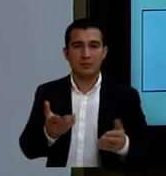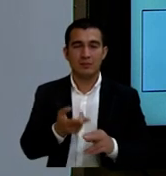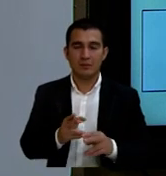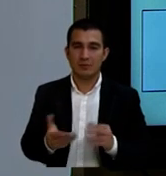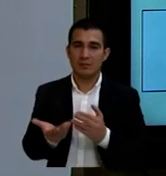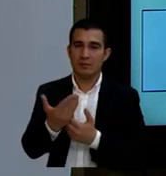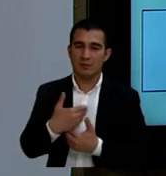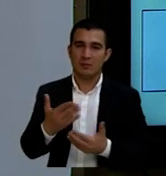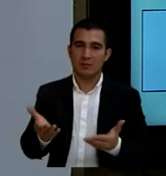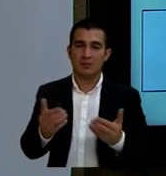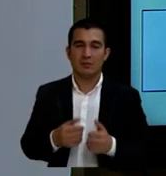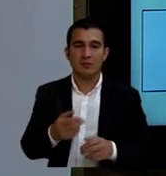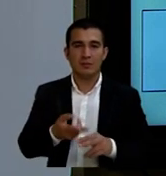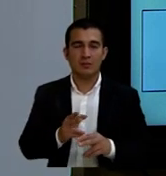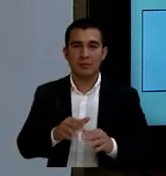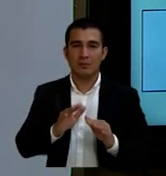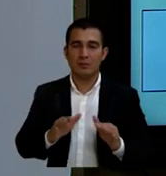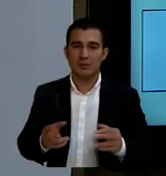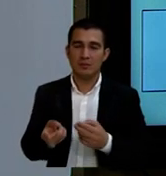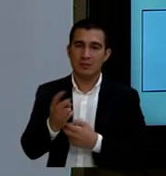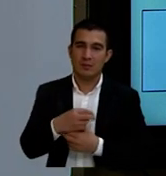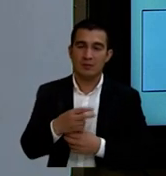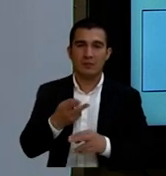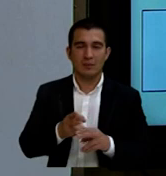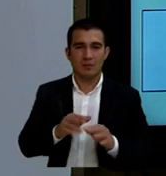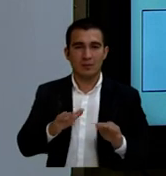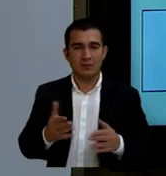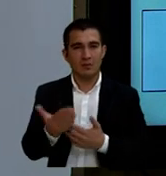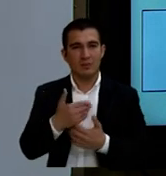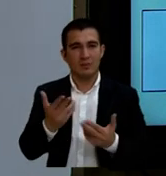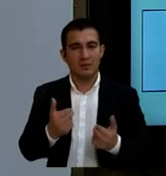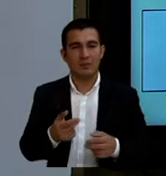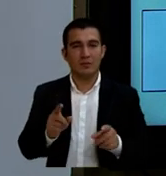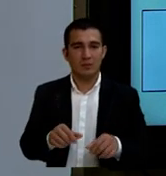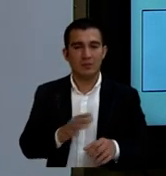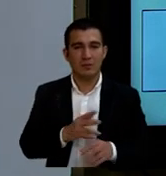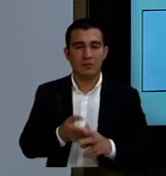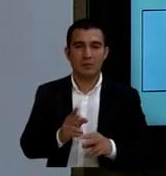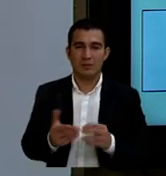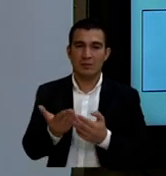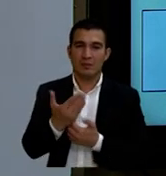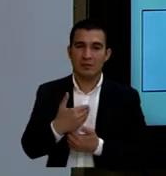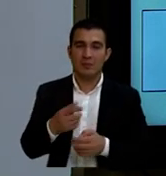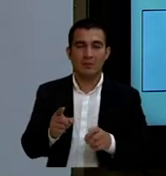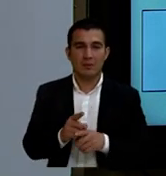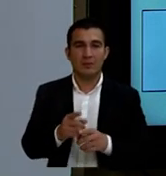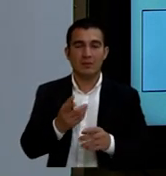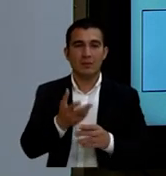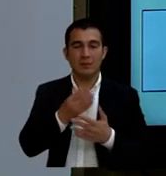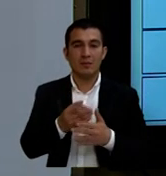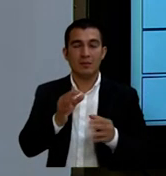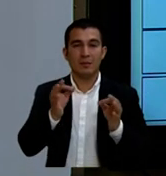buyurishibdi. Bolalarim kelishibdi, bolachalarim kelishibdi deysa kerak, tashrif buyurishibdi bu yerda jo'yali o'rinli